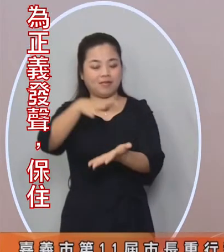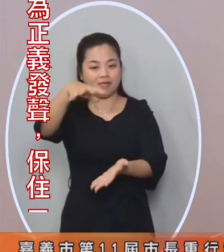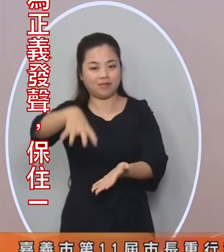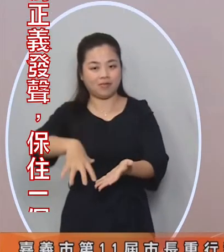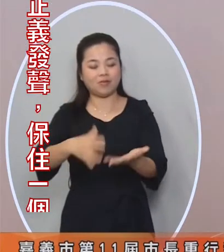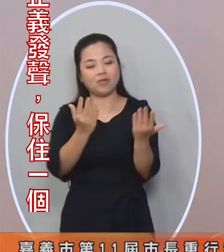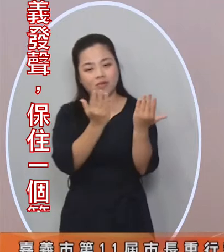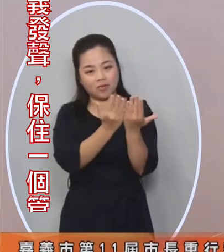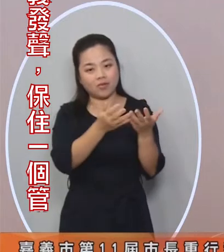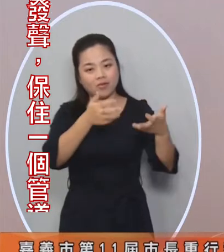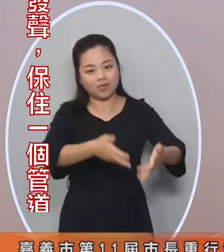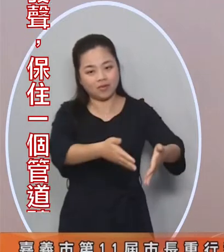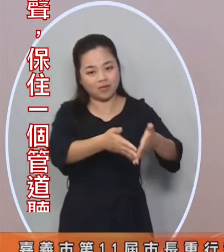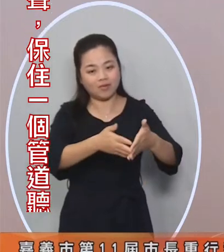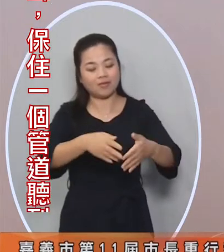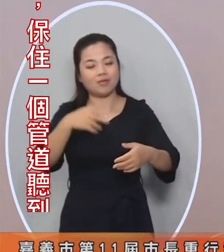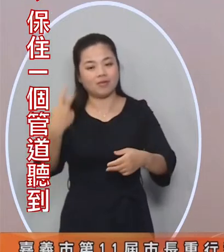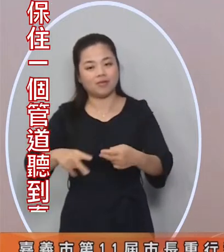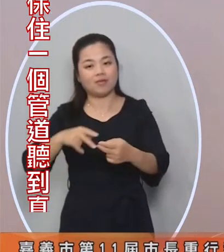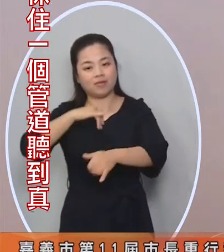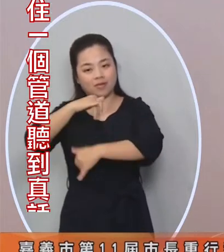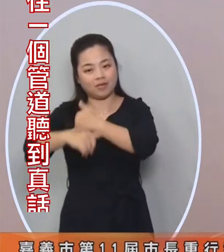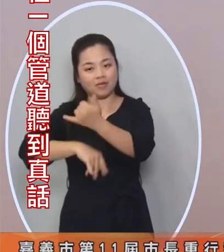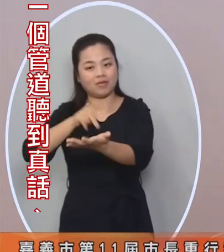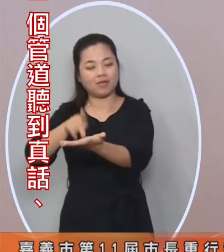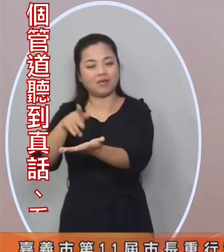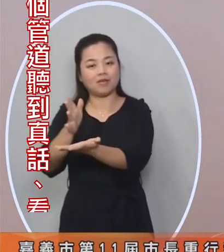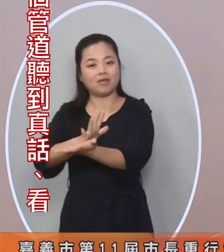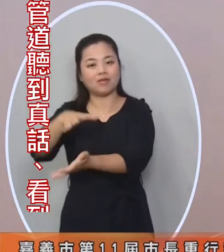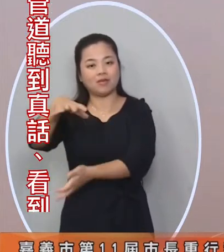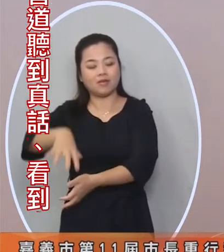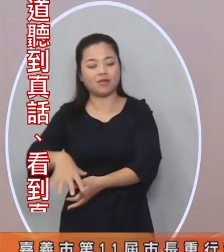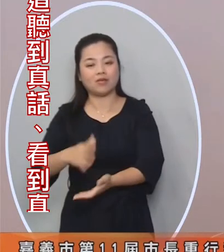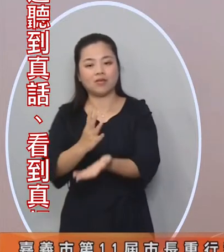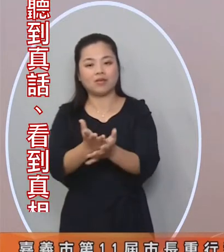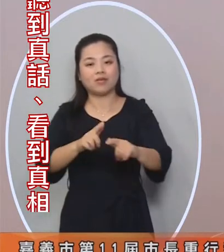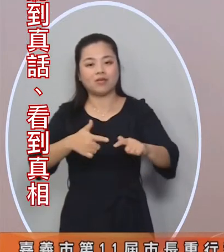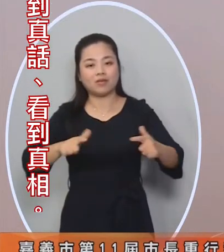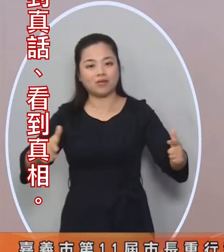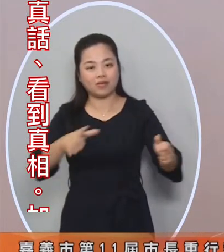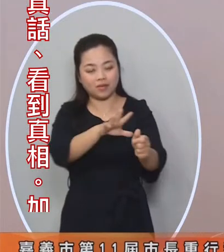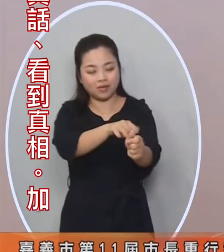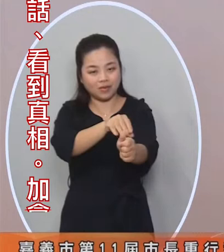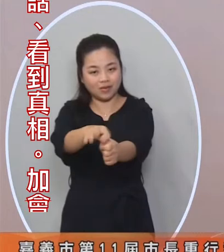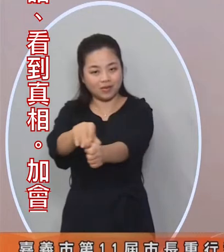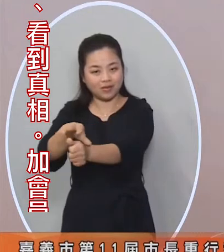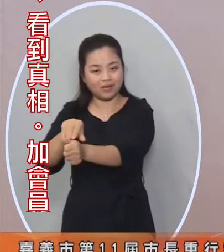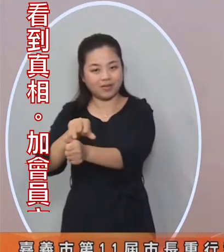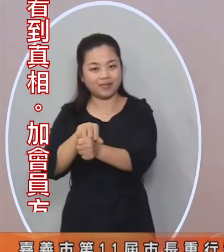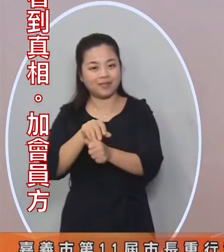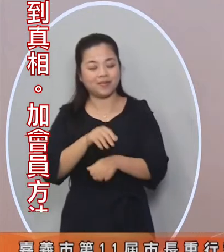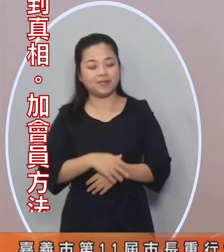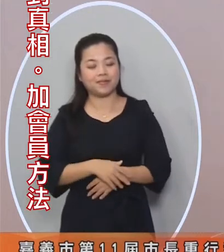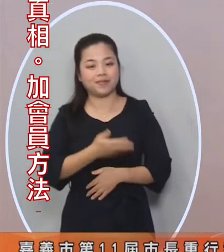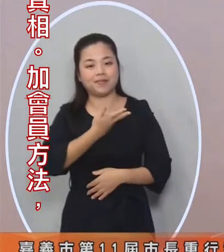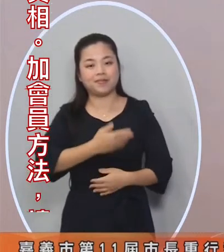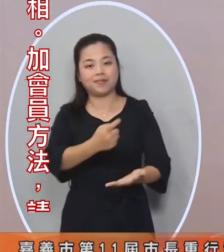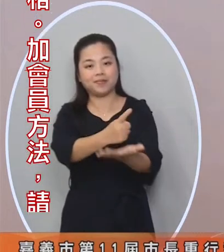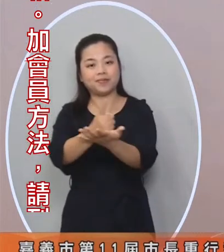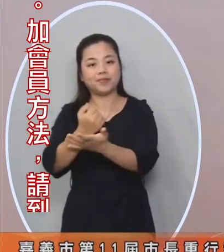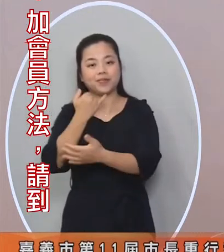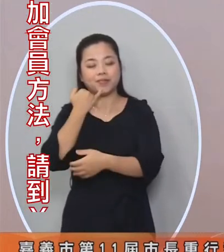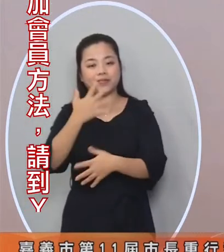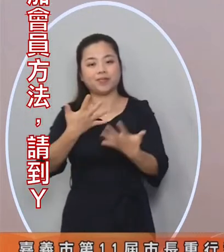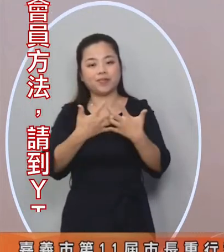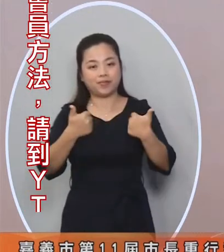是阅读，重要的是生活的图书馆，借由多元的学习领域，让场域来打造起来，让大家有